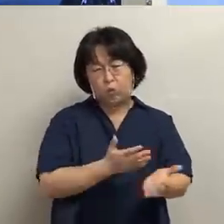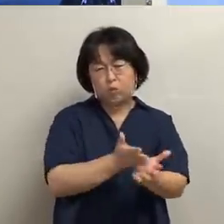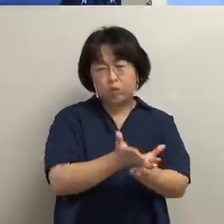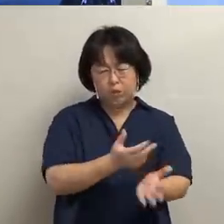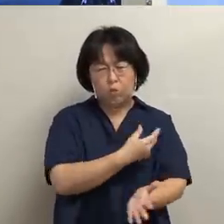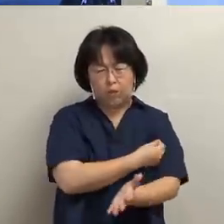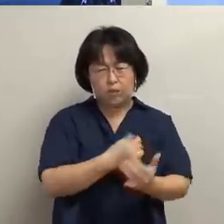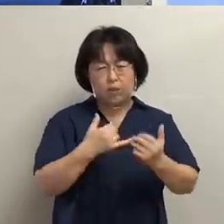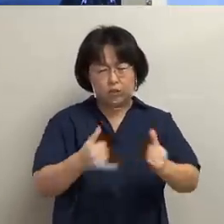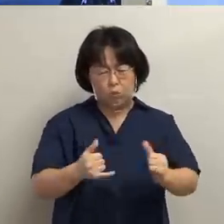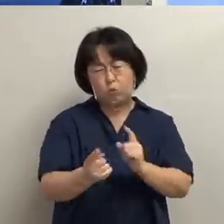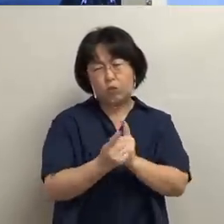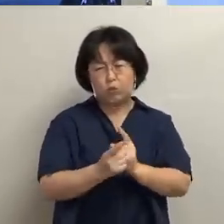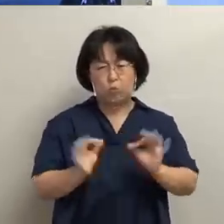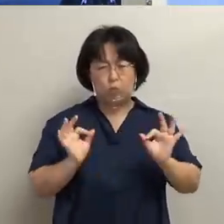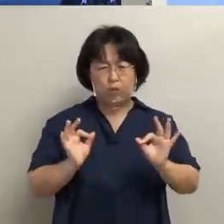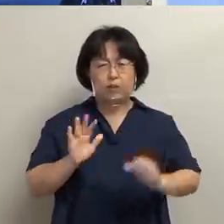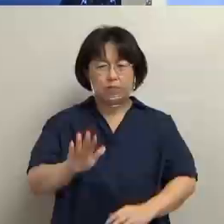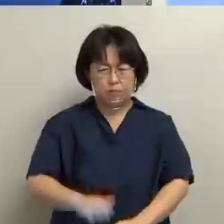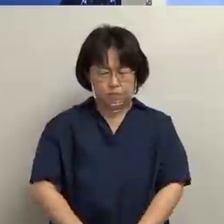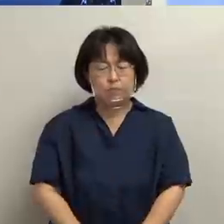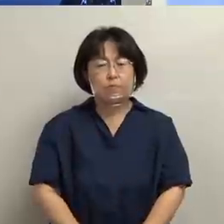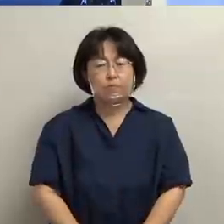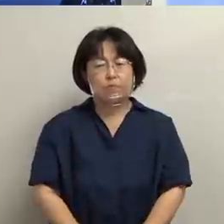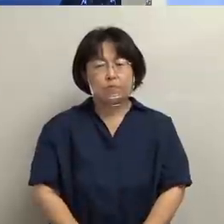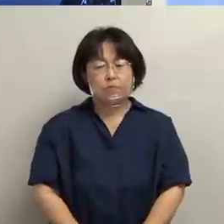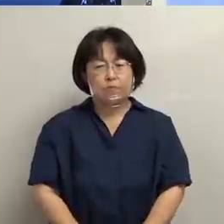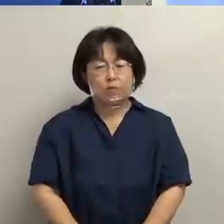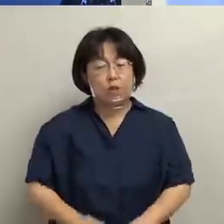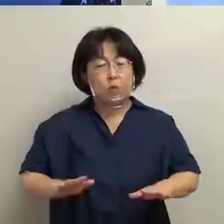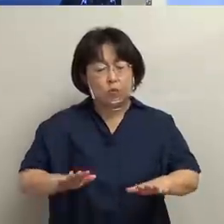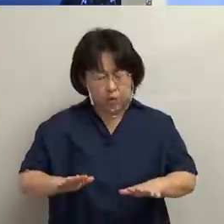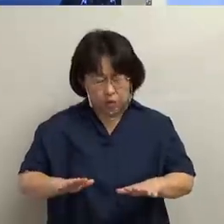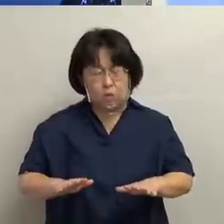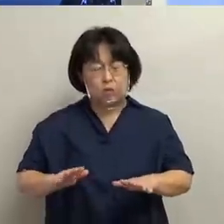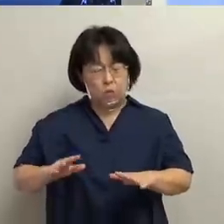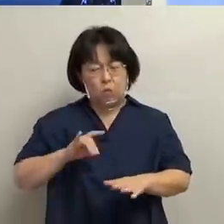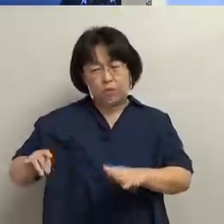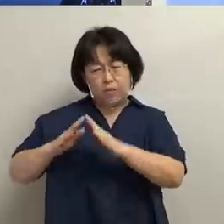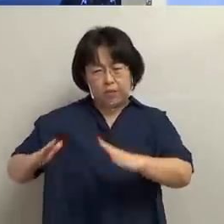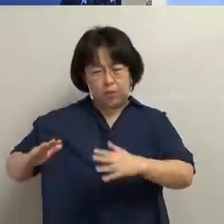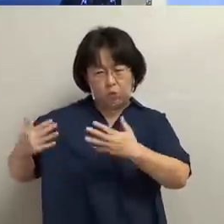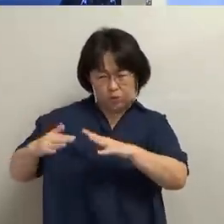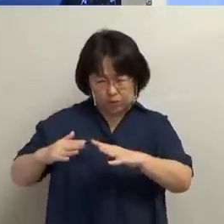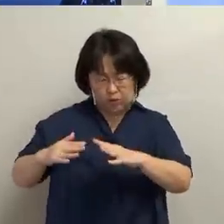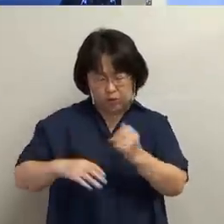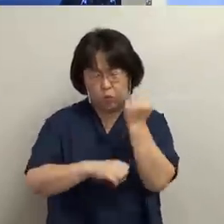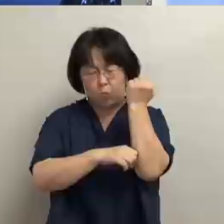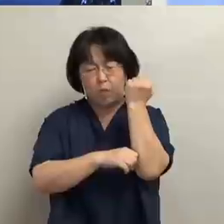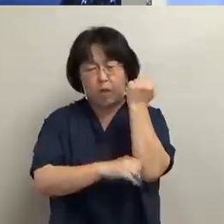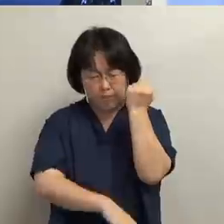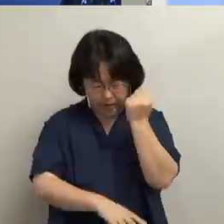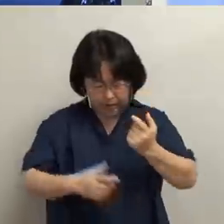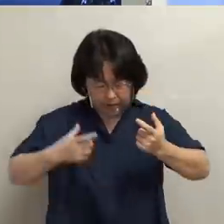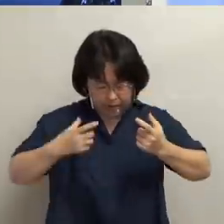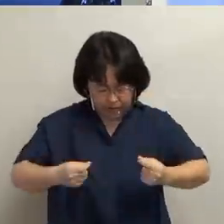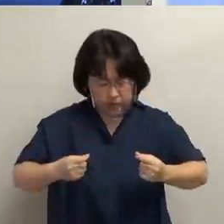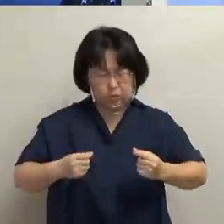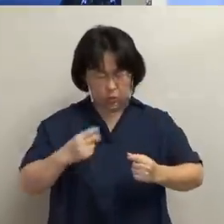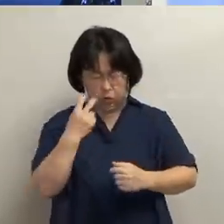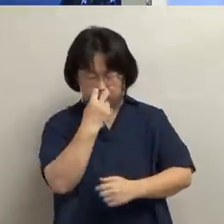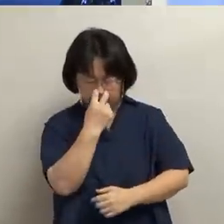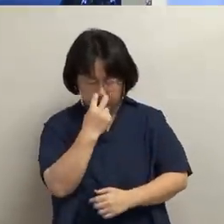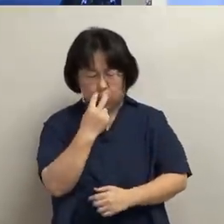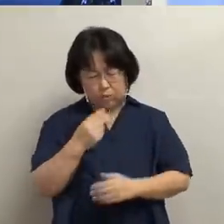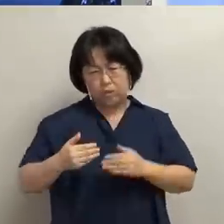の獅子方法の詳細については本日の議会での審議を踏まえしっかりと検討して進めてまいりたい